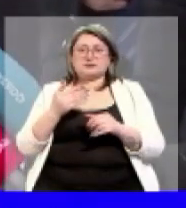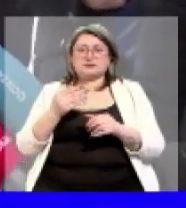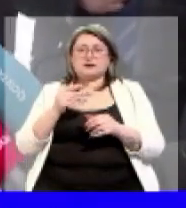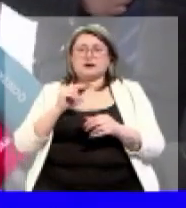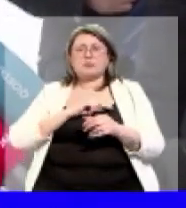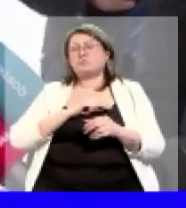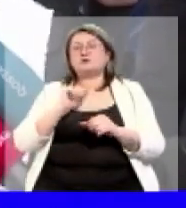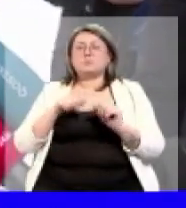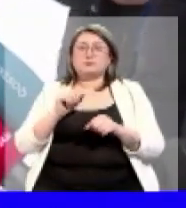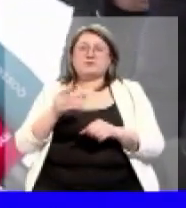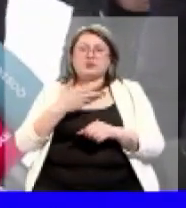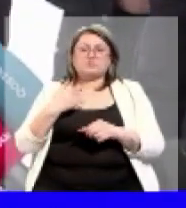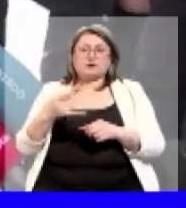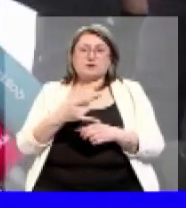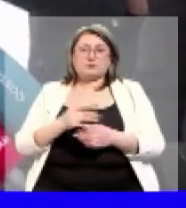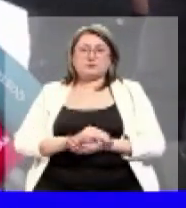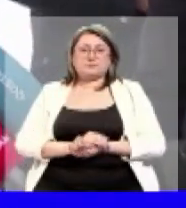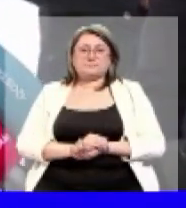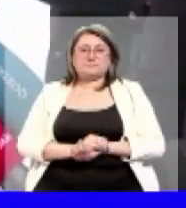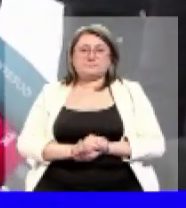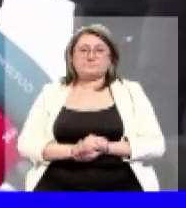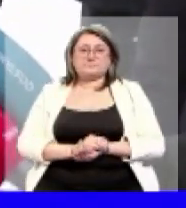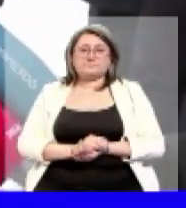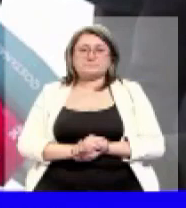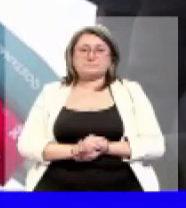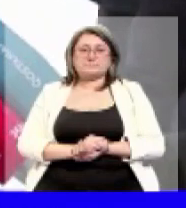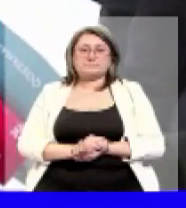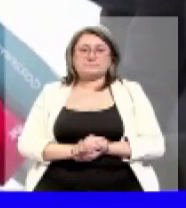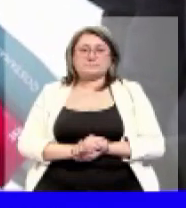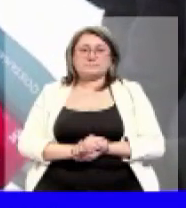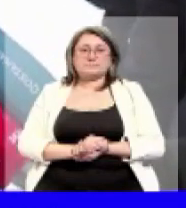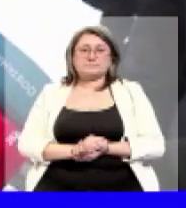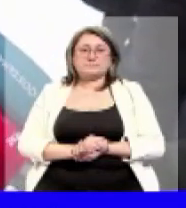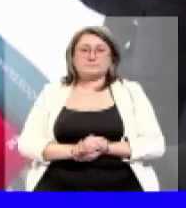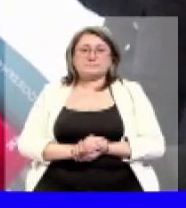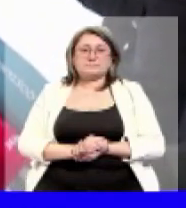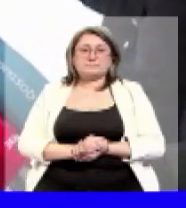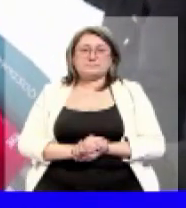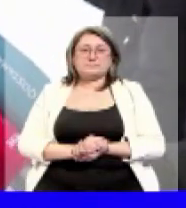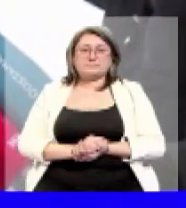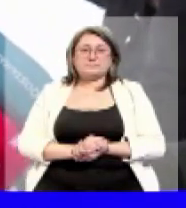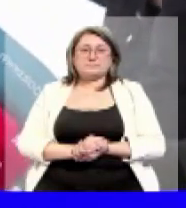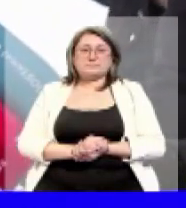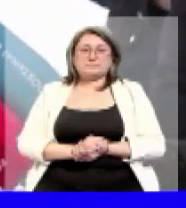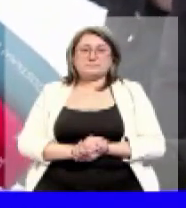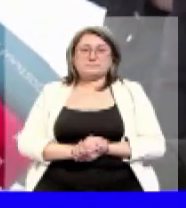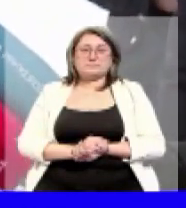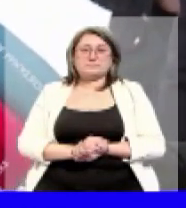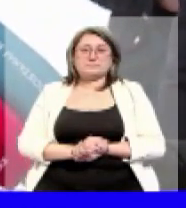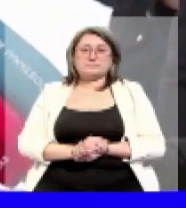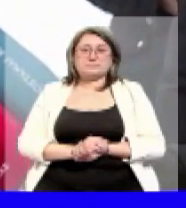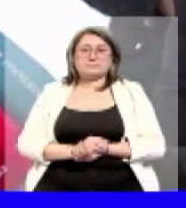бизнес өзінің дамуында, қымбат айтып отыр, ары қарай бизнесті кеңейтемін